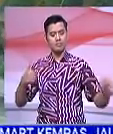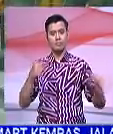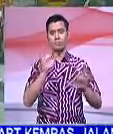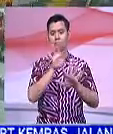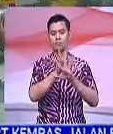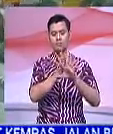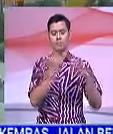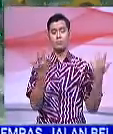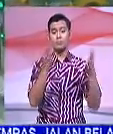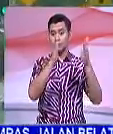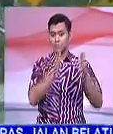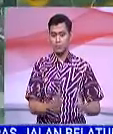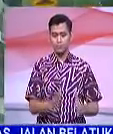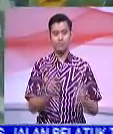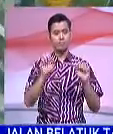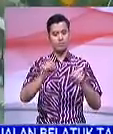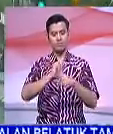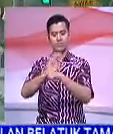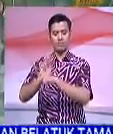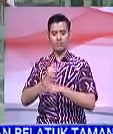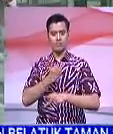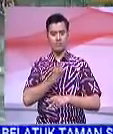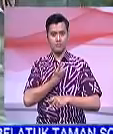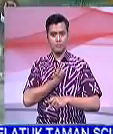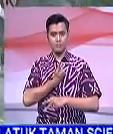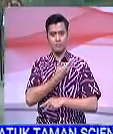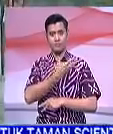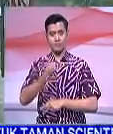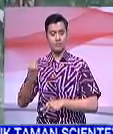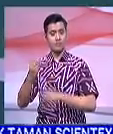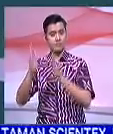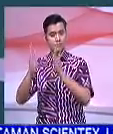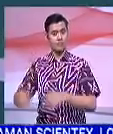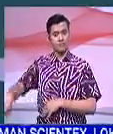bagi melindungi diri dan orang ramai.